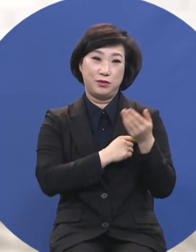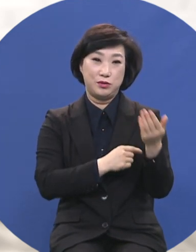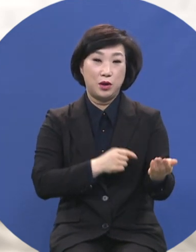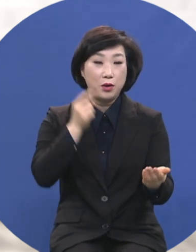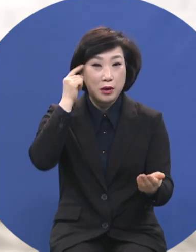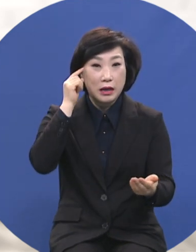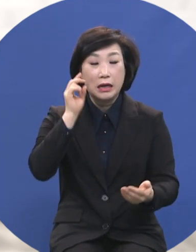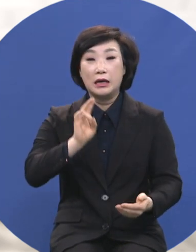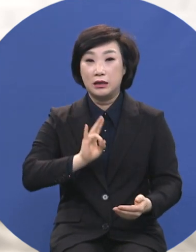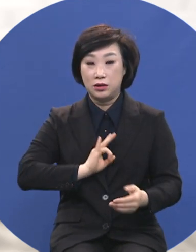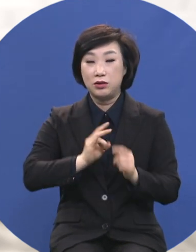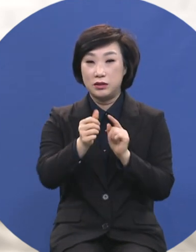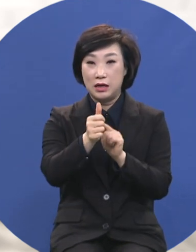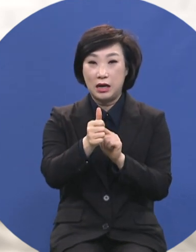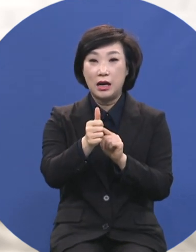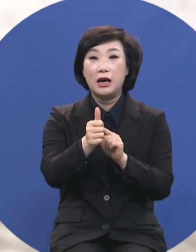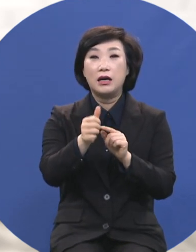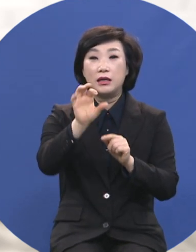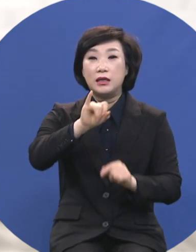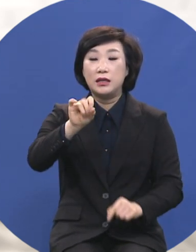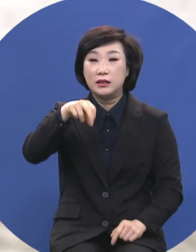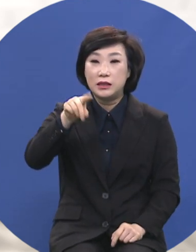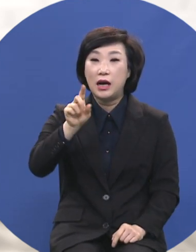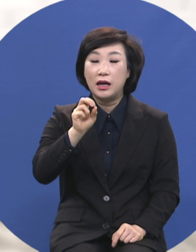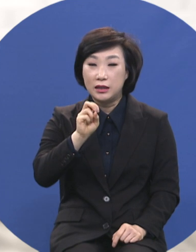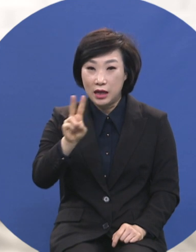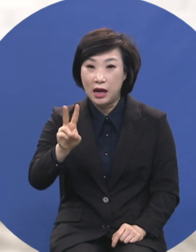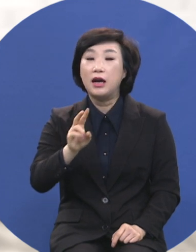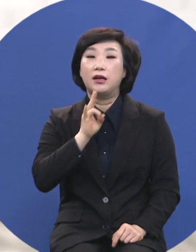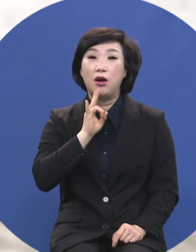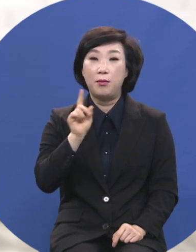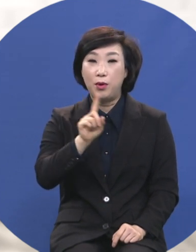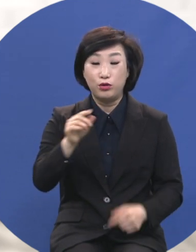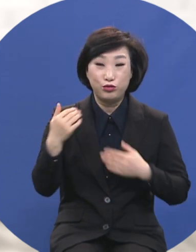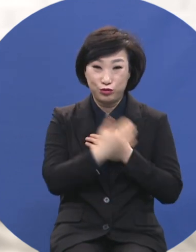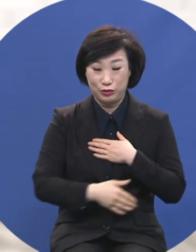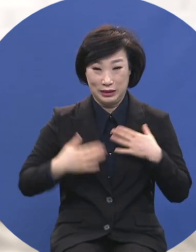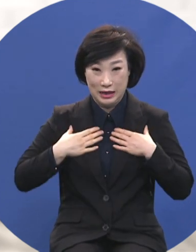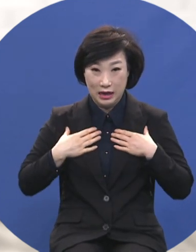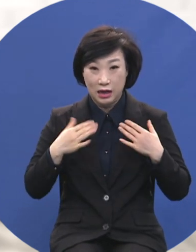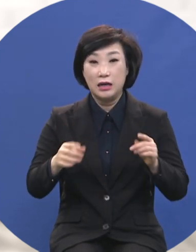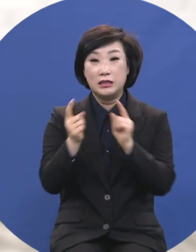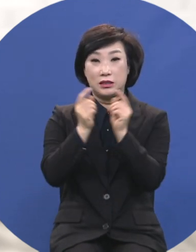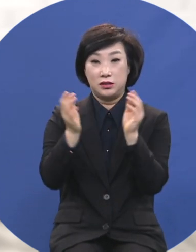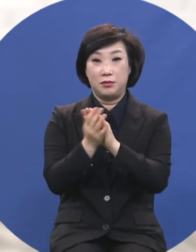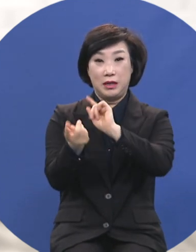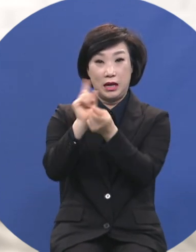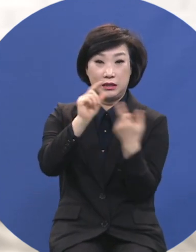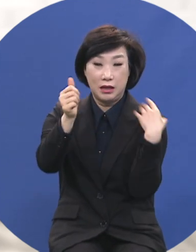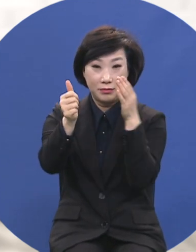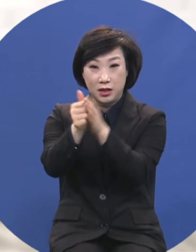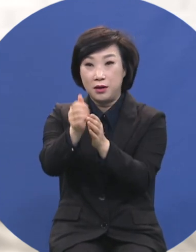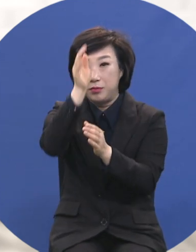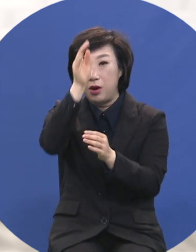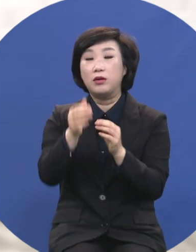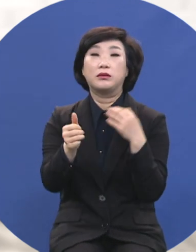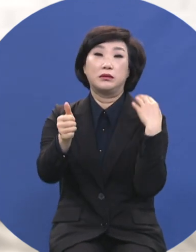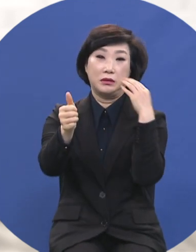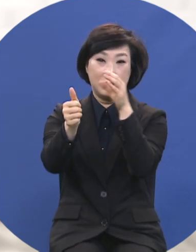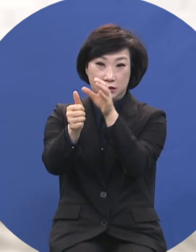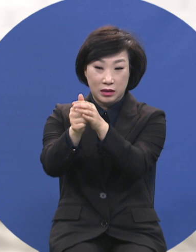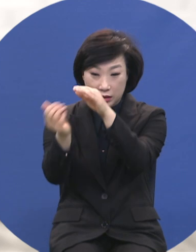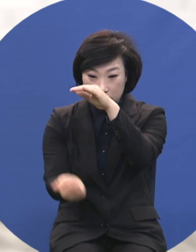이는 선지자 이사야로 하신 말씀에 우리 연약한 것을 친히 담당하시고 병을 짊어지셨도다